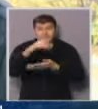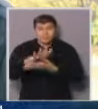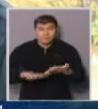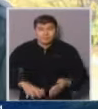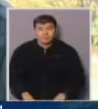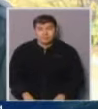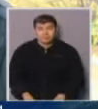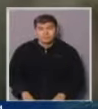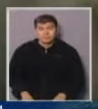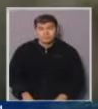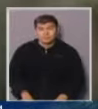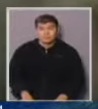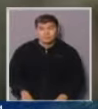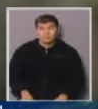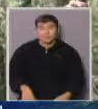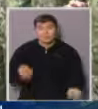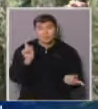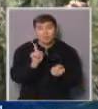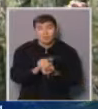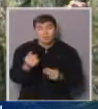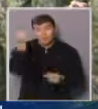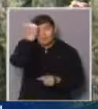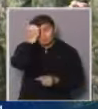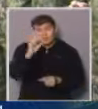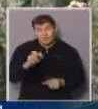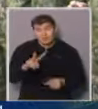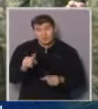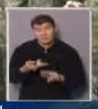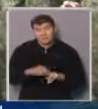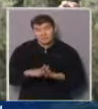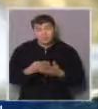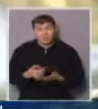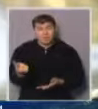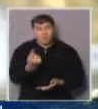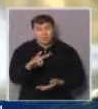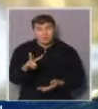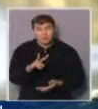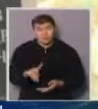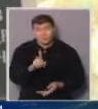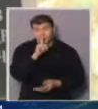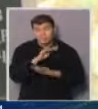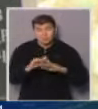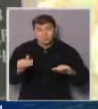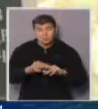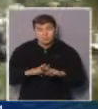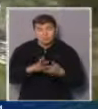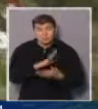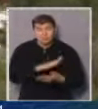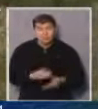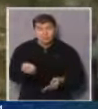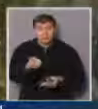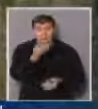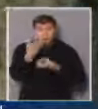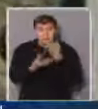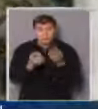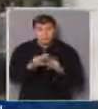поколений. Собравшиеся почтили память Александра Погодаева минутой молчания, возложили цветы к мемориальной доске в доме,